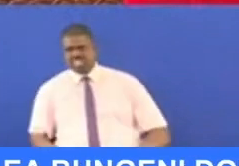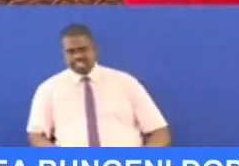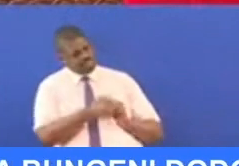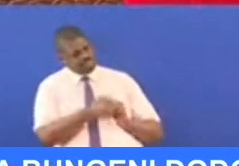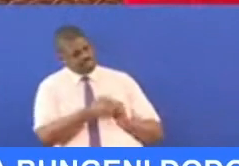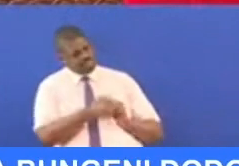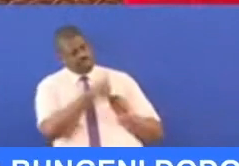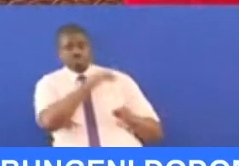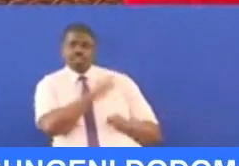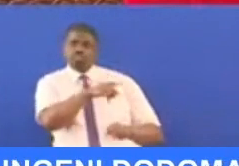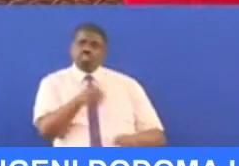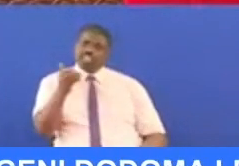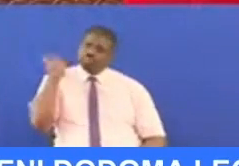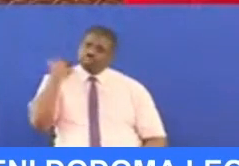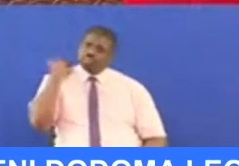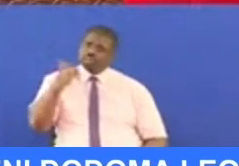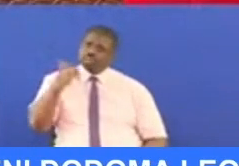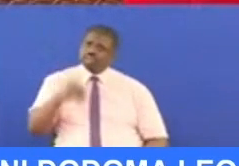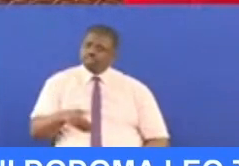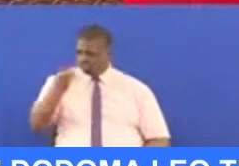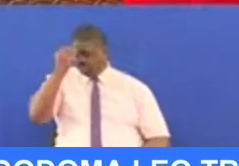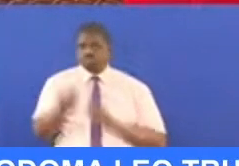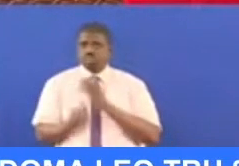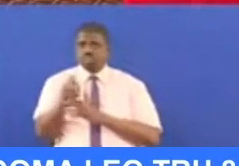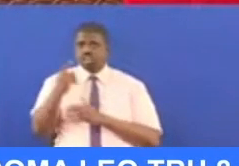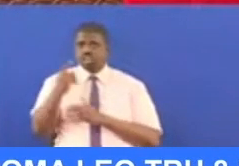tumekosea huko nyuma, tujifunze kutokana na makosa hayo.